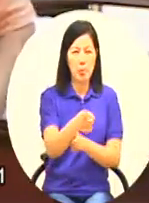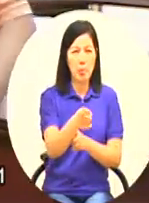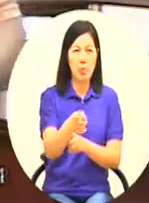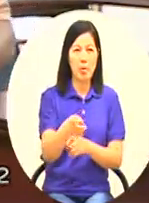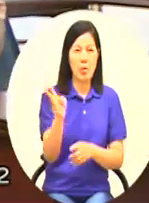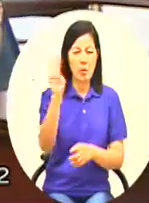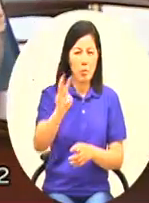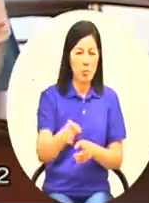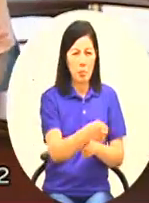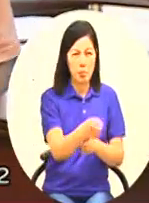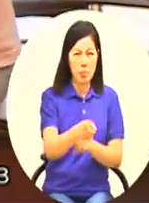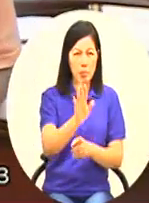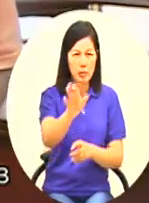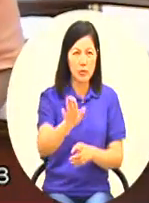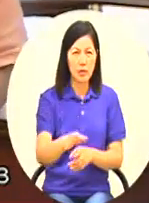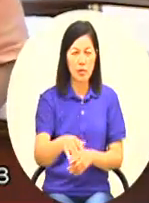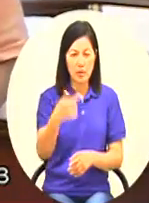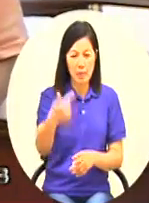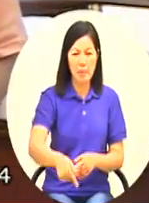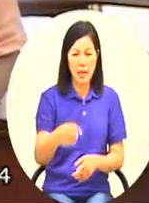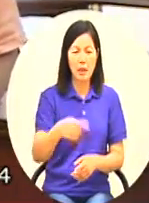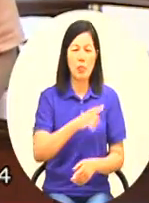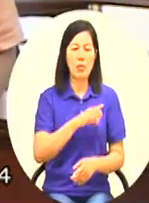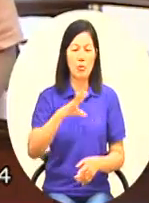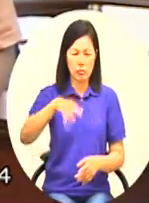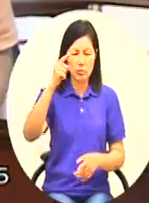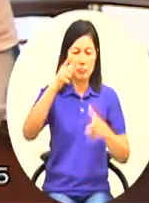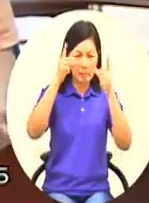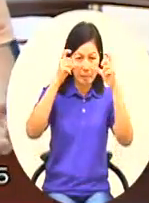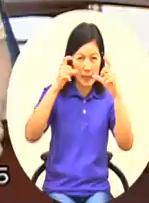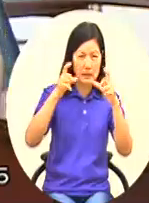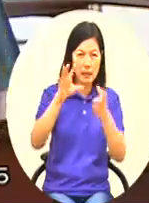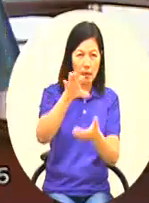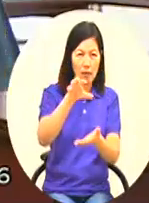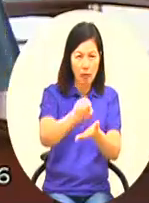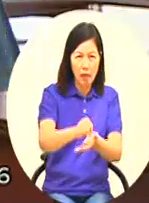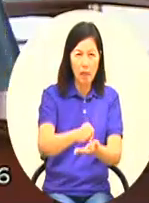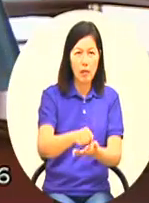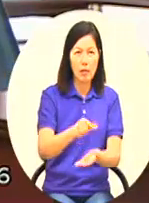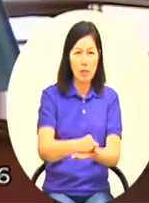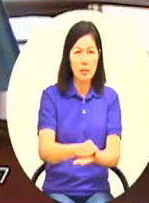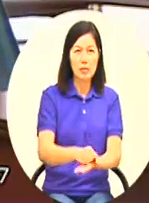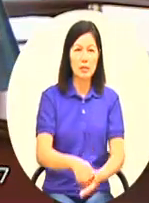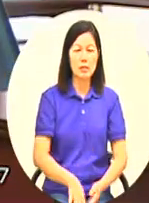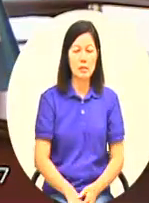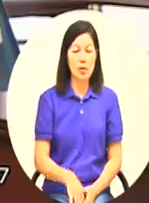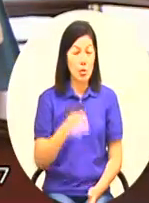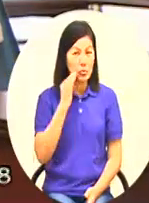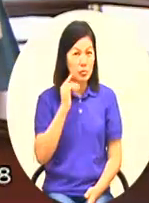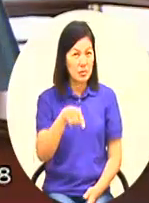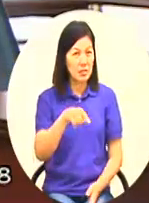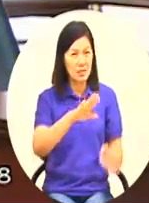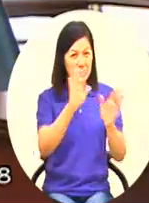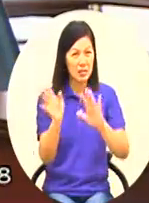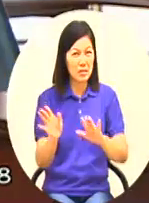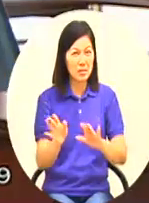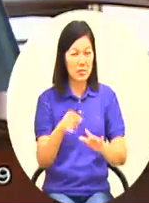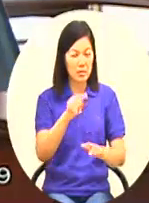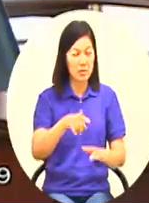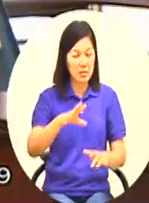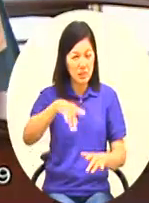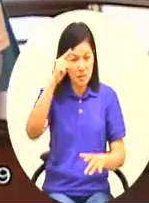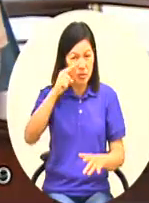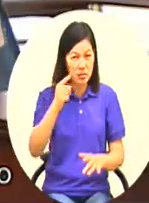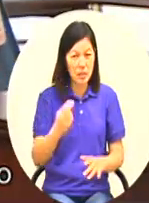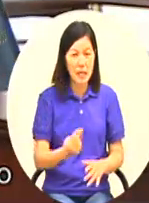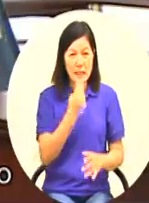诶，对不对吼？何、哦、我先翕一下相诶。好、哦，如果在这种状况之下，你第一遍的气